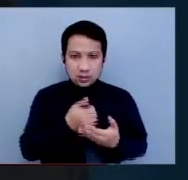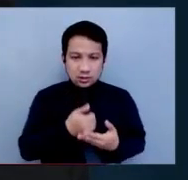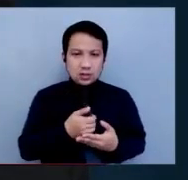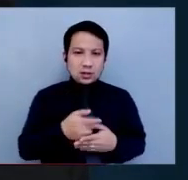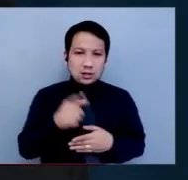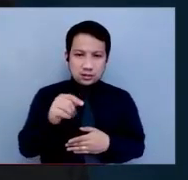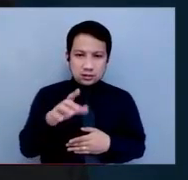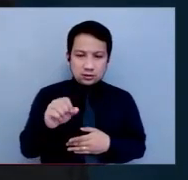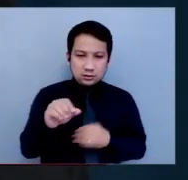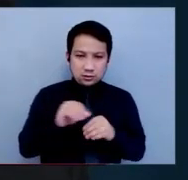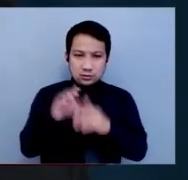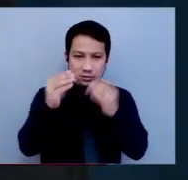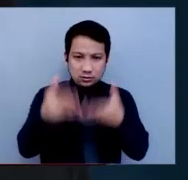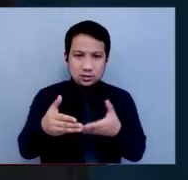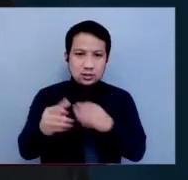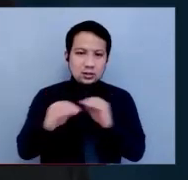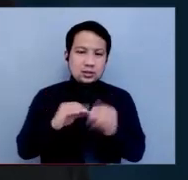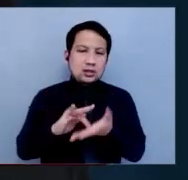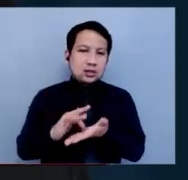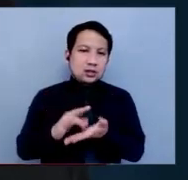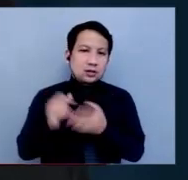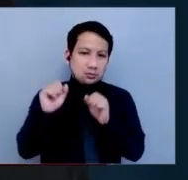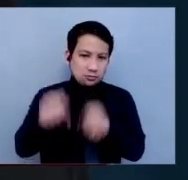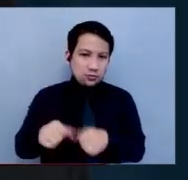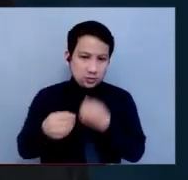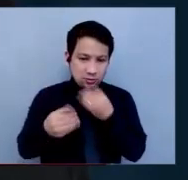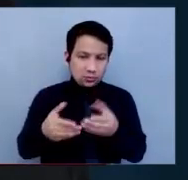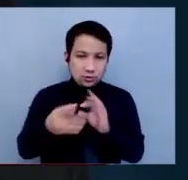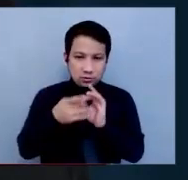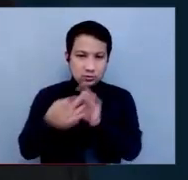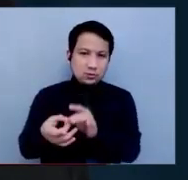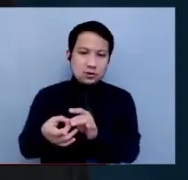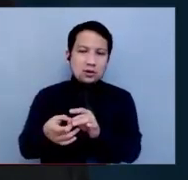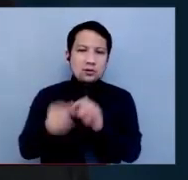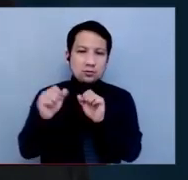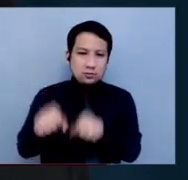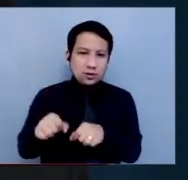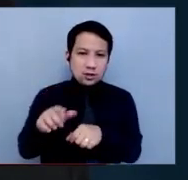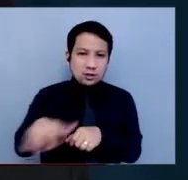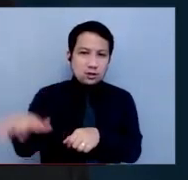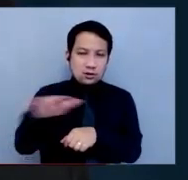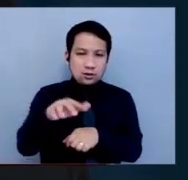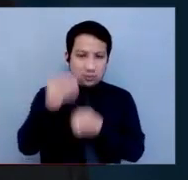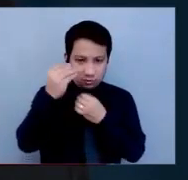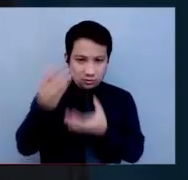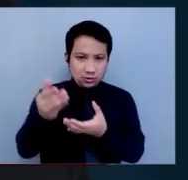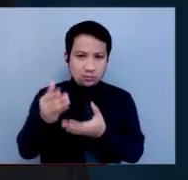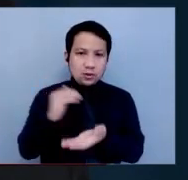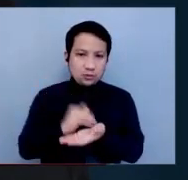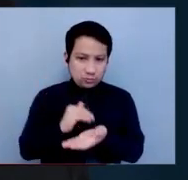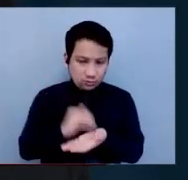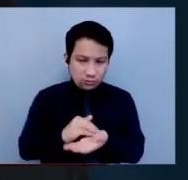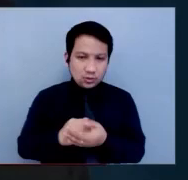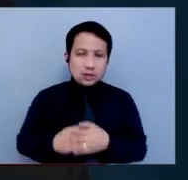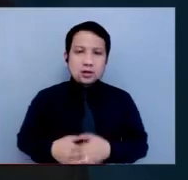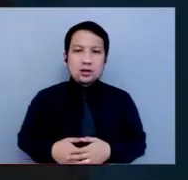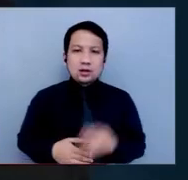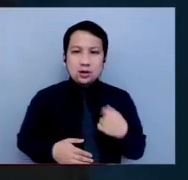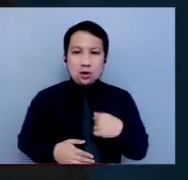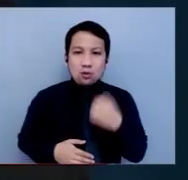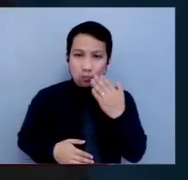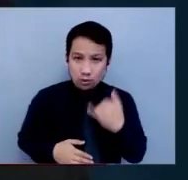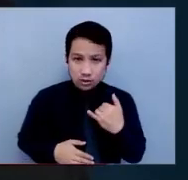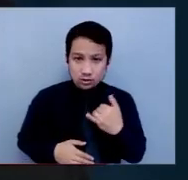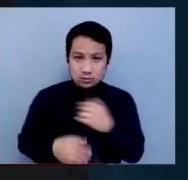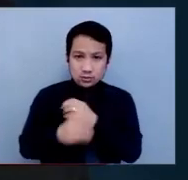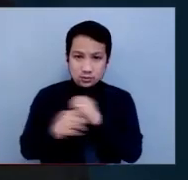teleconsultation, telemedicine, pwede po sila makikonnect sa mga doktor nila. Kasi po para